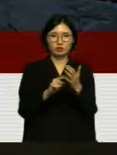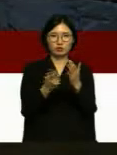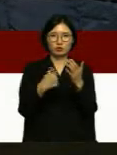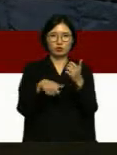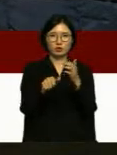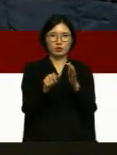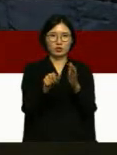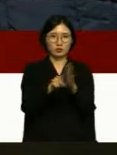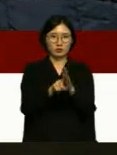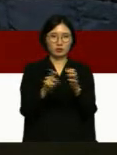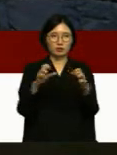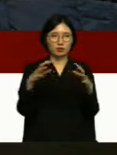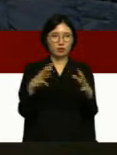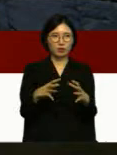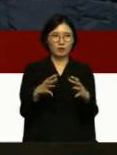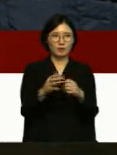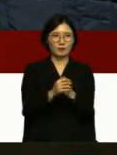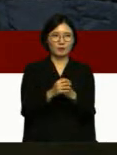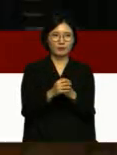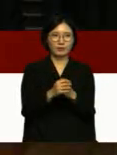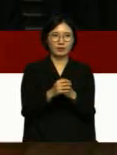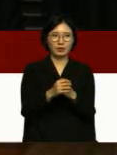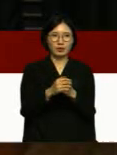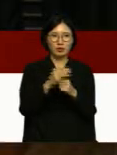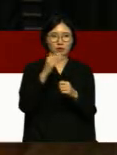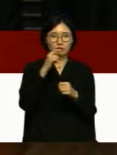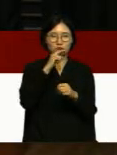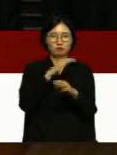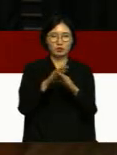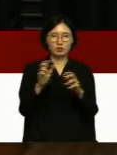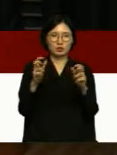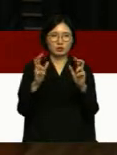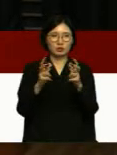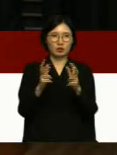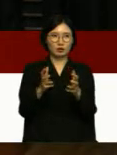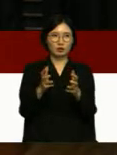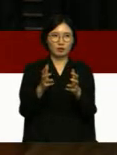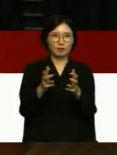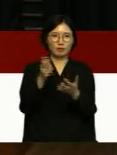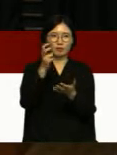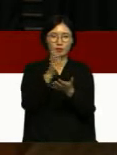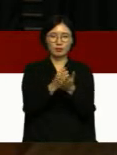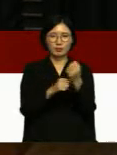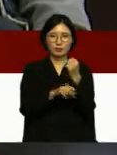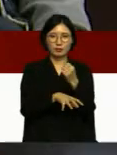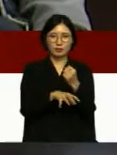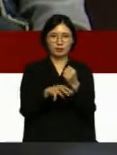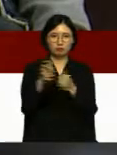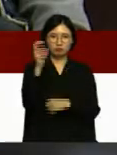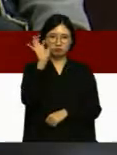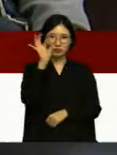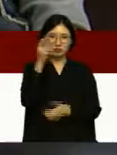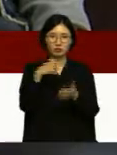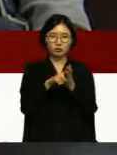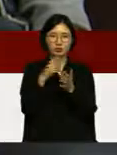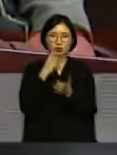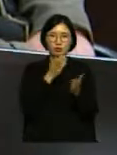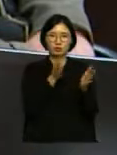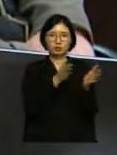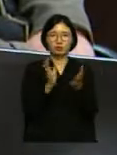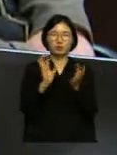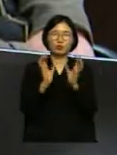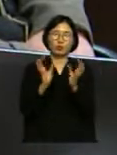답보 상태에 머문 대북지원사업의 물꼬를 트고 남북교류협력의 법률적 기반을 모색하기 위해 경기도가